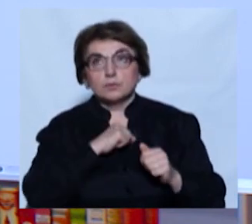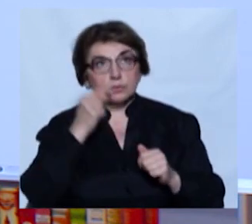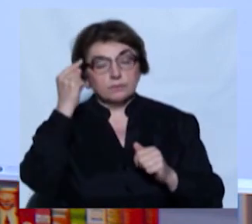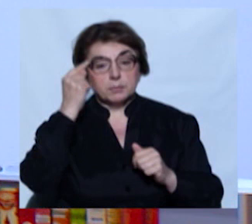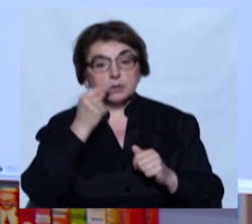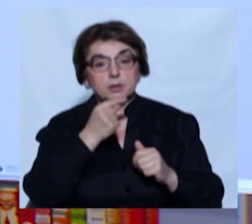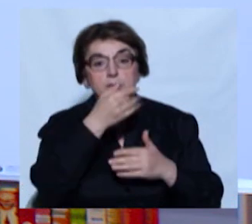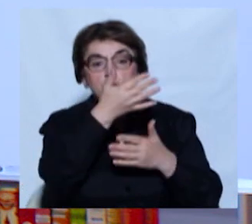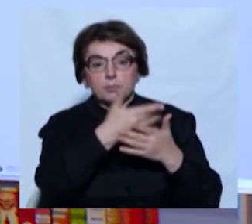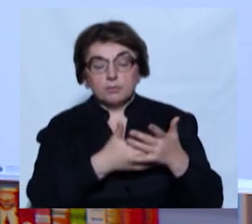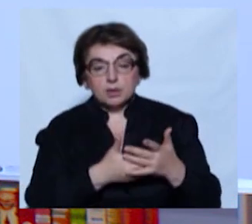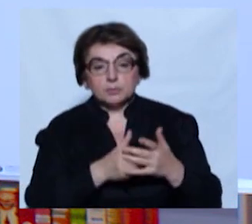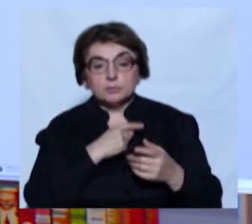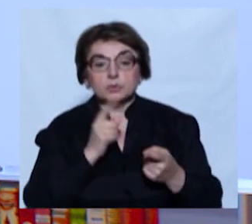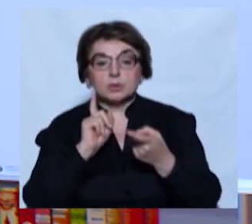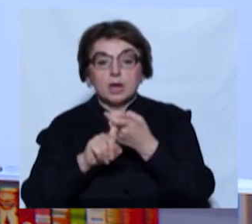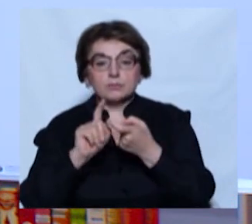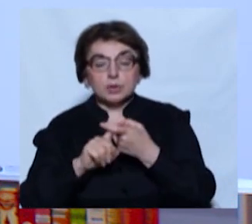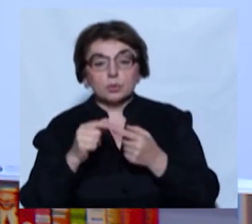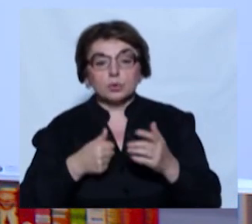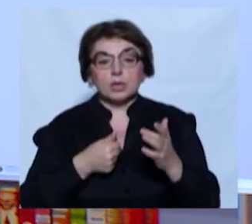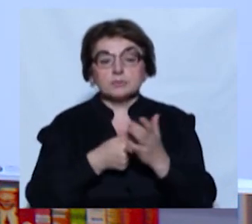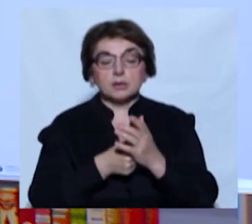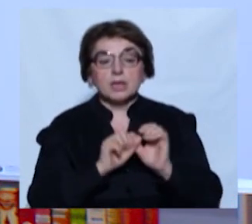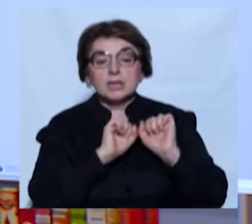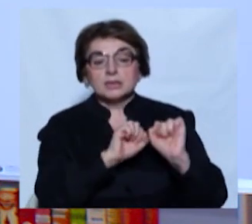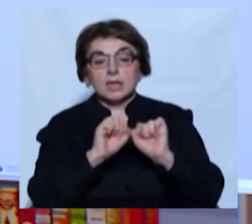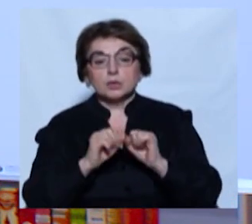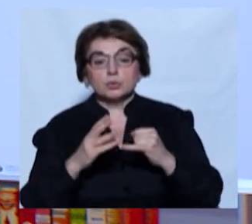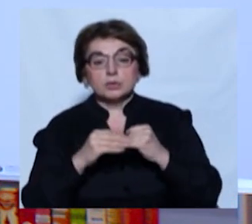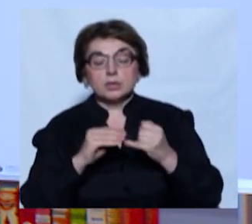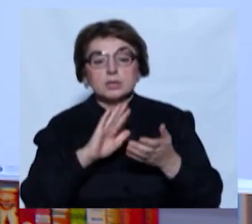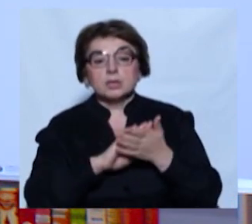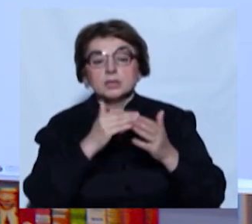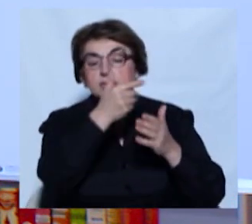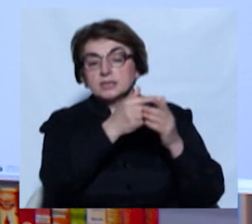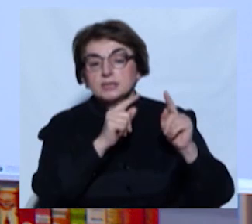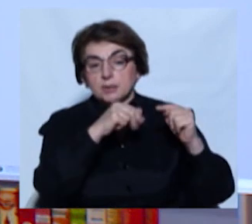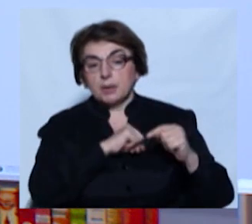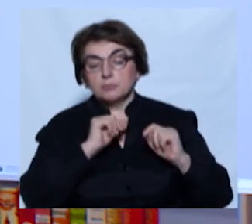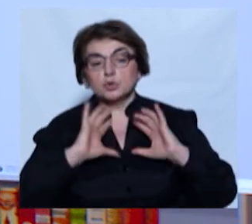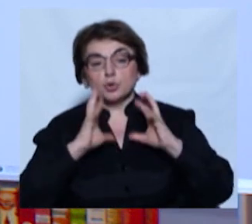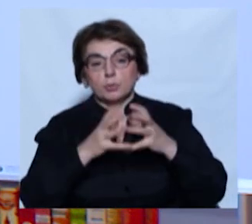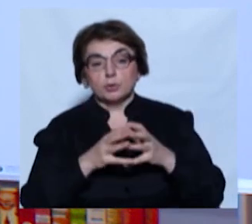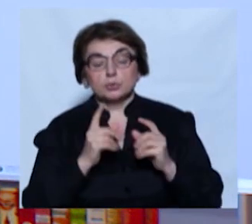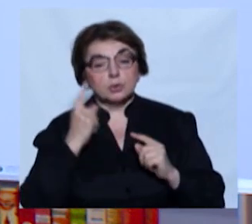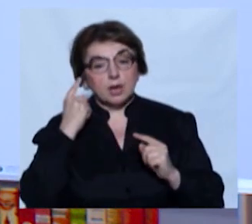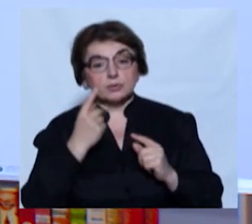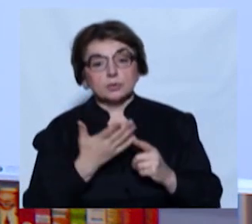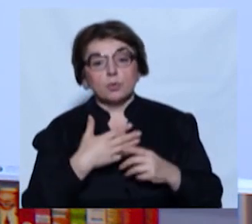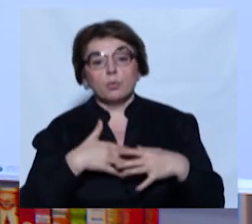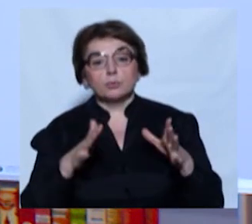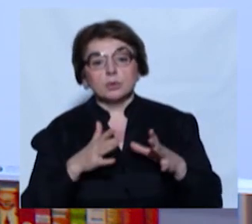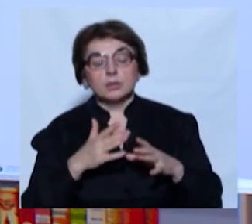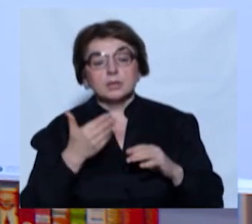ჩამოგეყალიბდებოდათ აქმა და დამოკიდებულება თუ რას ემსახურება დაცული ტერიტორიების სისტემა მსოფლიოში. თუ გავიხსენებთ ასევე